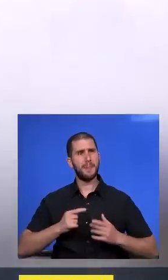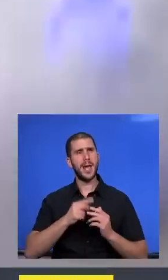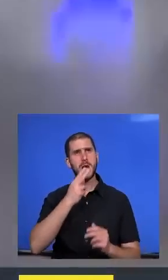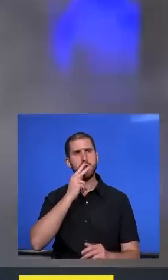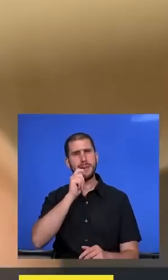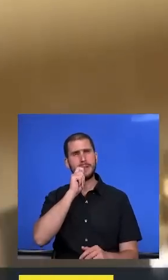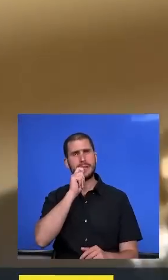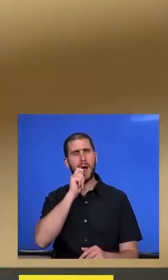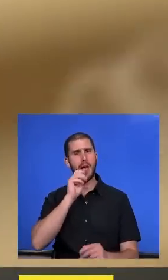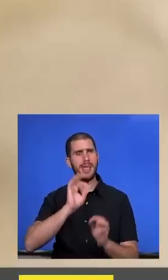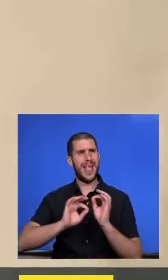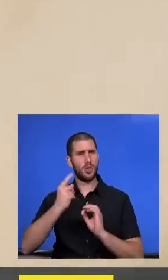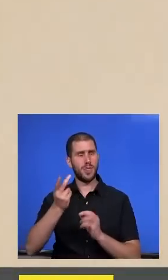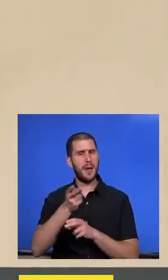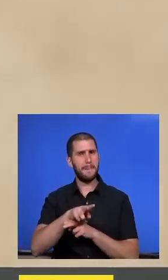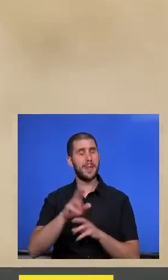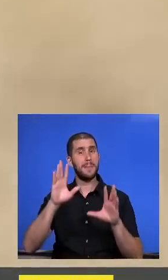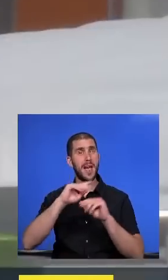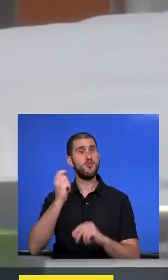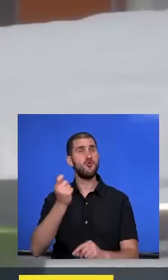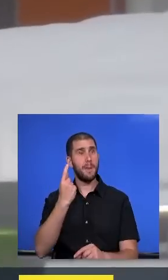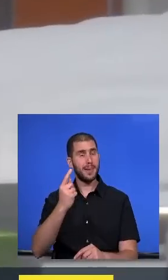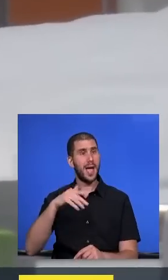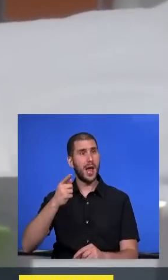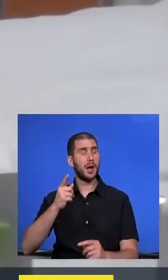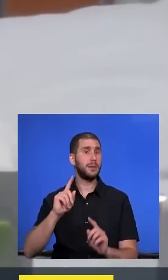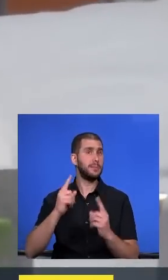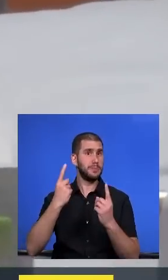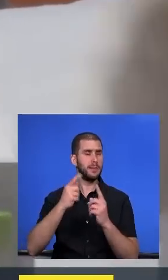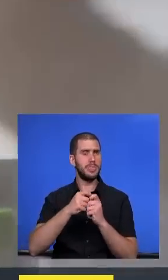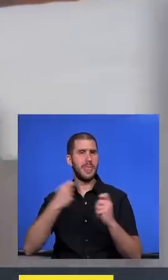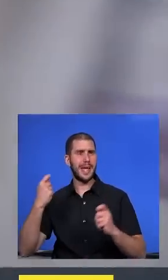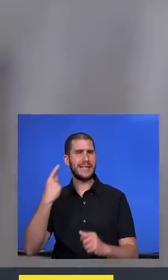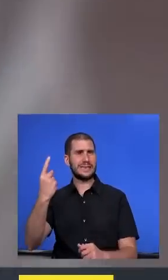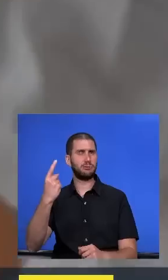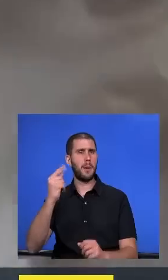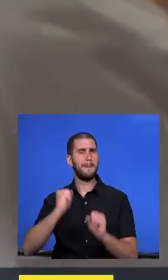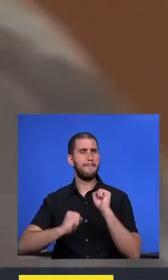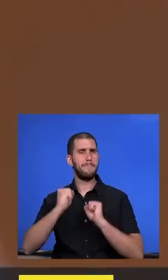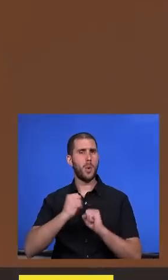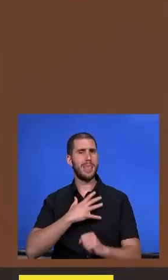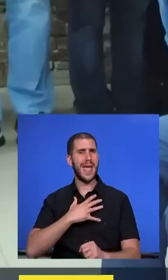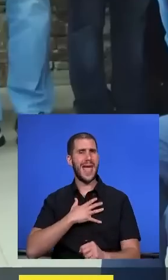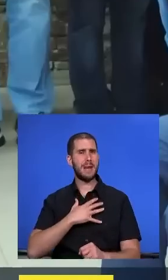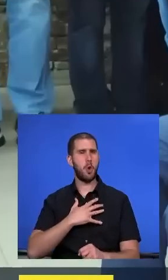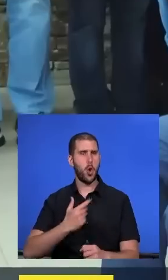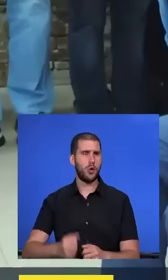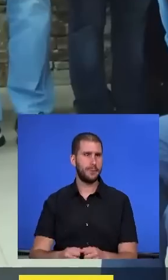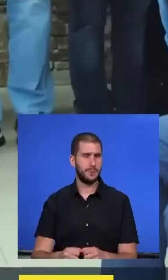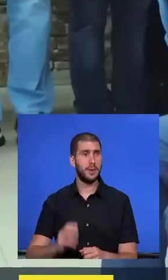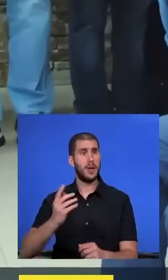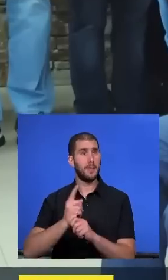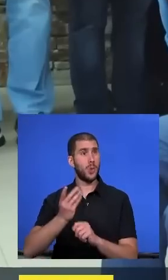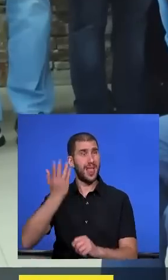סיגריות אלקטרוניות ומת בערב שבת לאחר שככל הנראה ניתק עצמו ממכונת האקמו שאליה חובר. כמה דקות